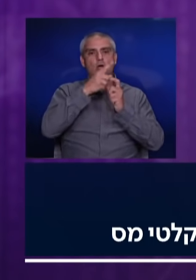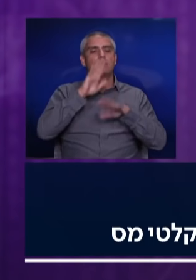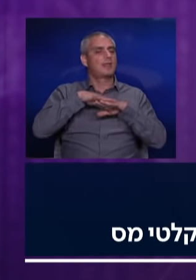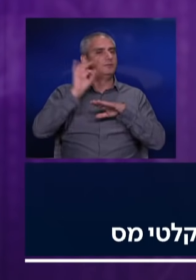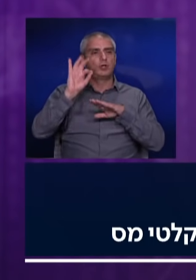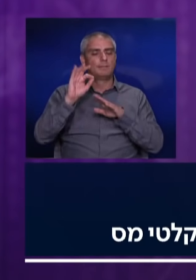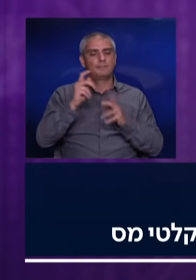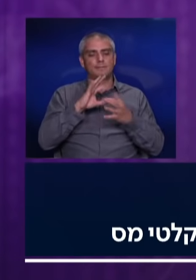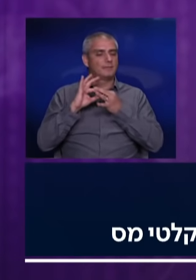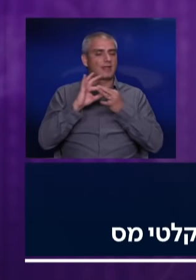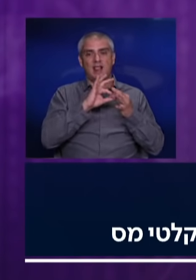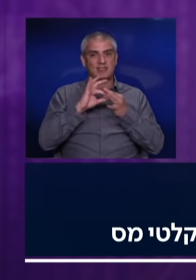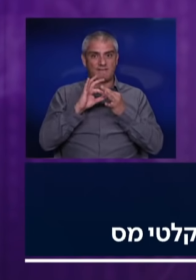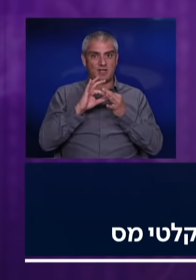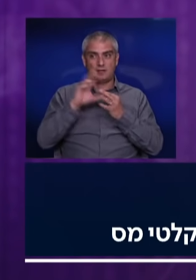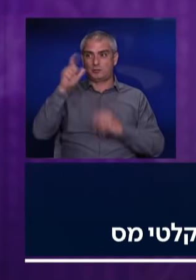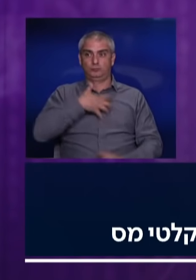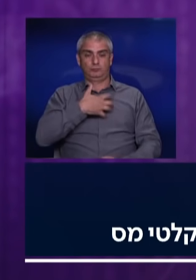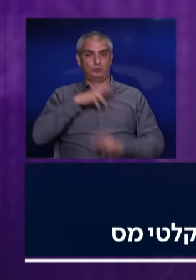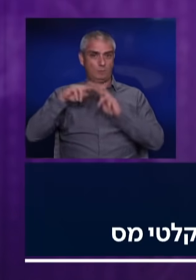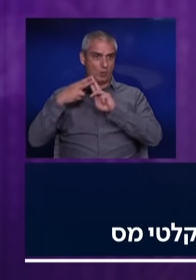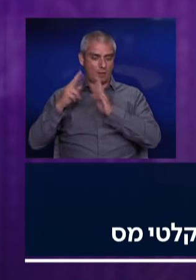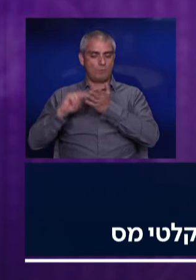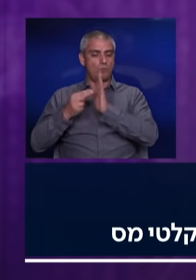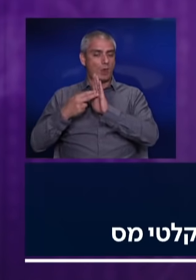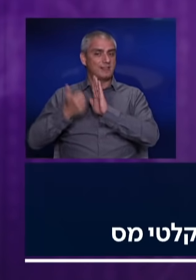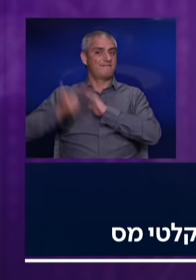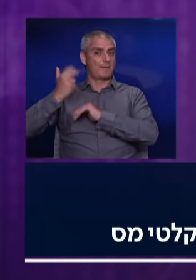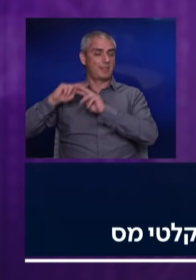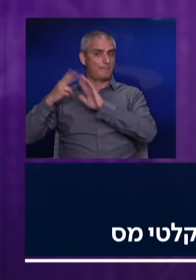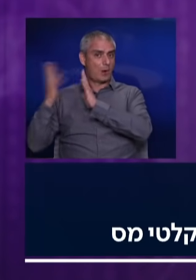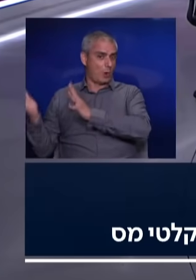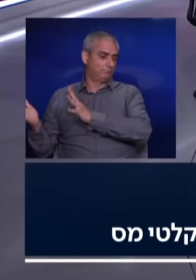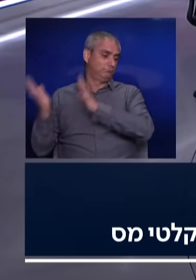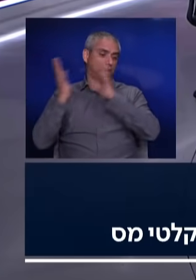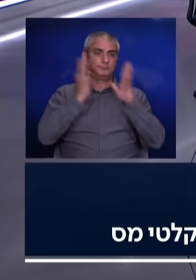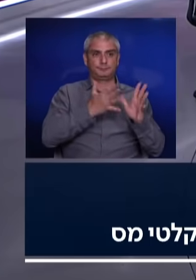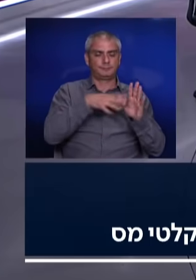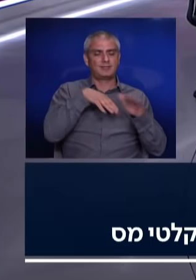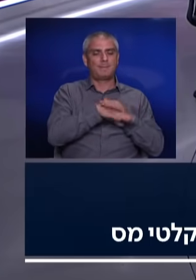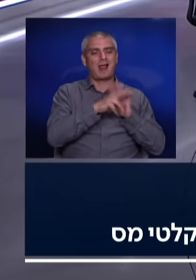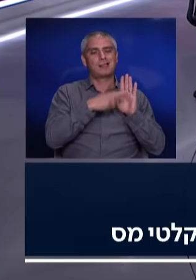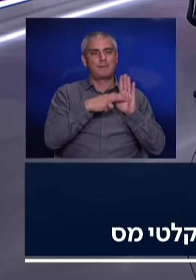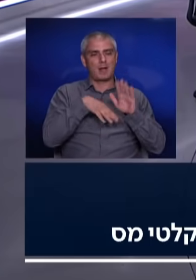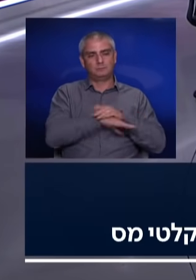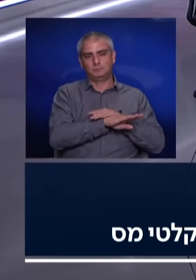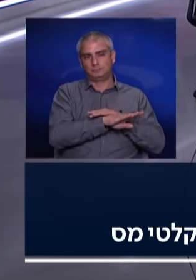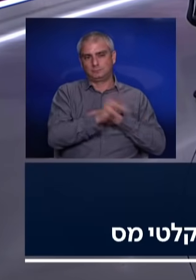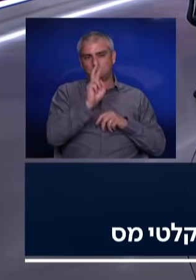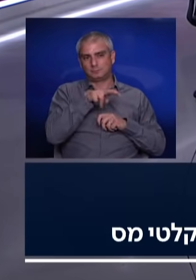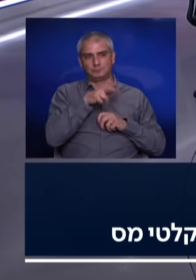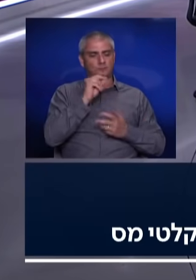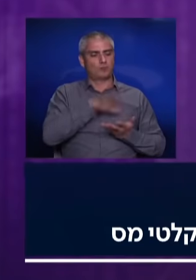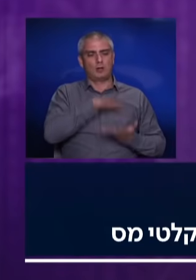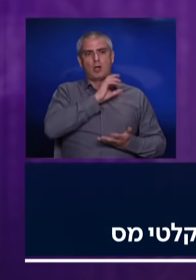היה לתווך בין שואי עולם, במקרה הזה פוליטיקאים מנהיגים, לבין מקלטי מס, מקומות שבהם ניתן לצבור